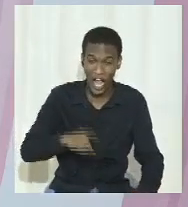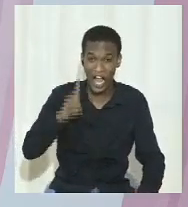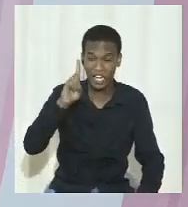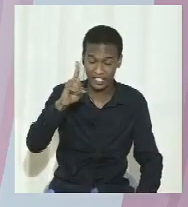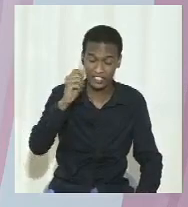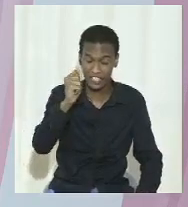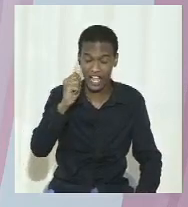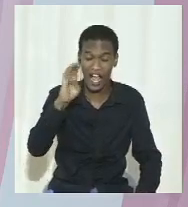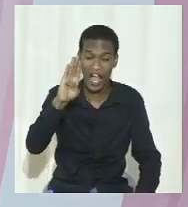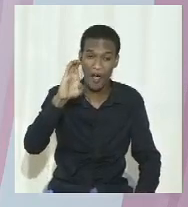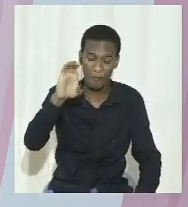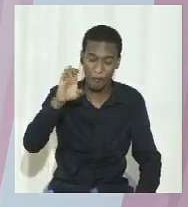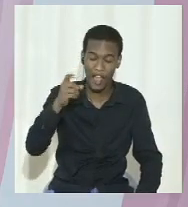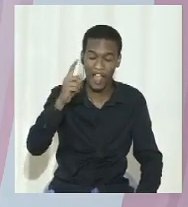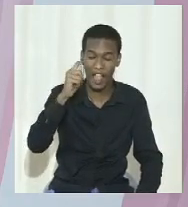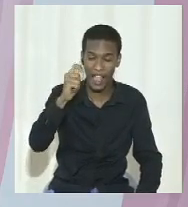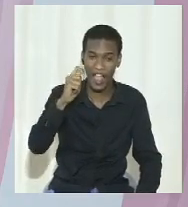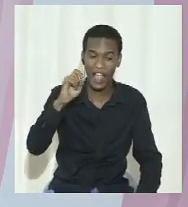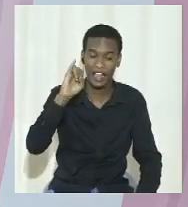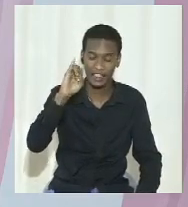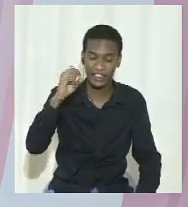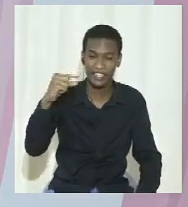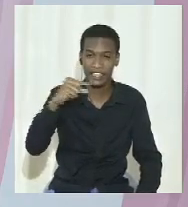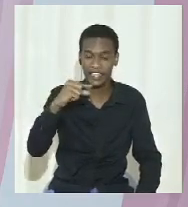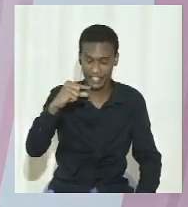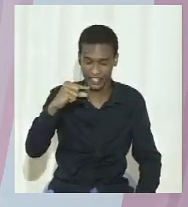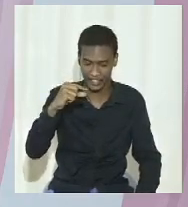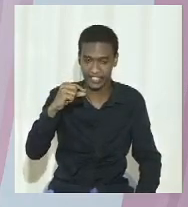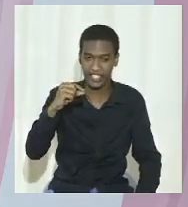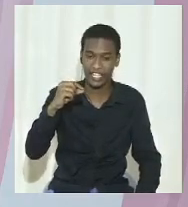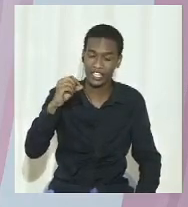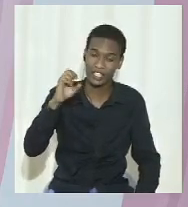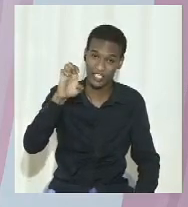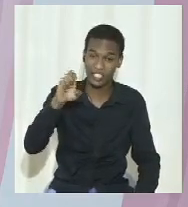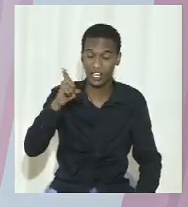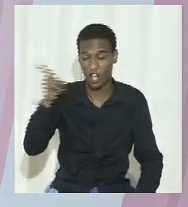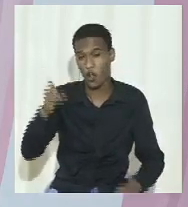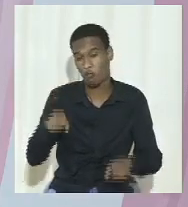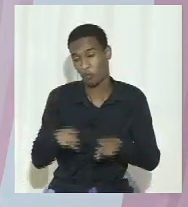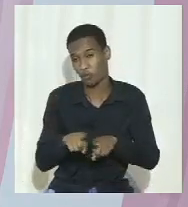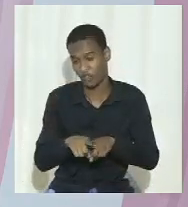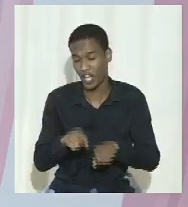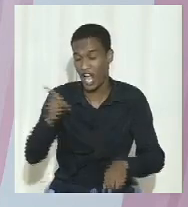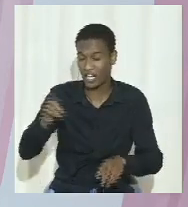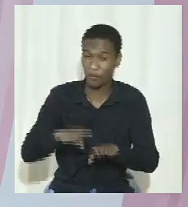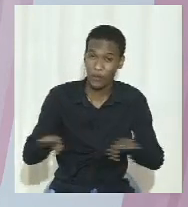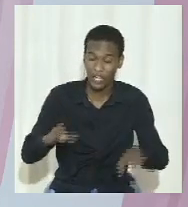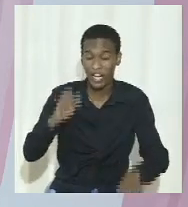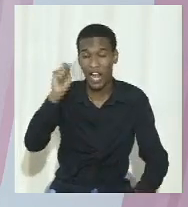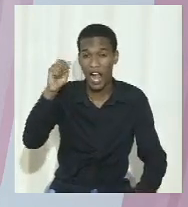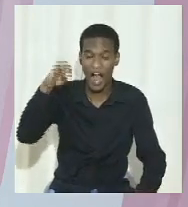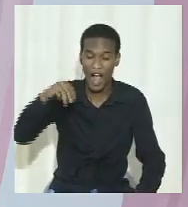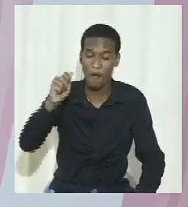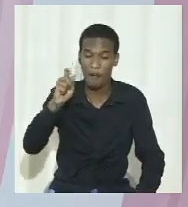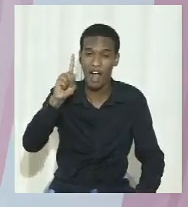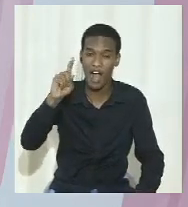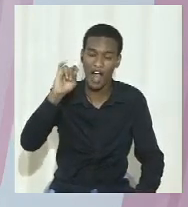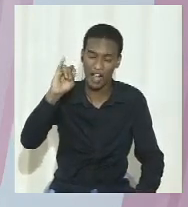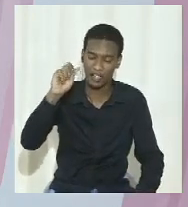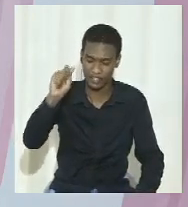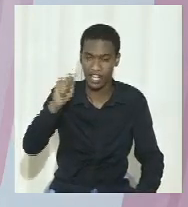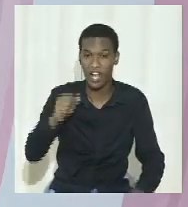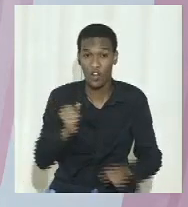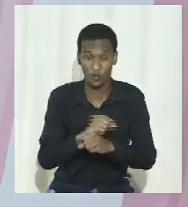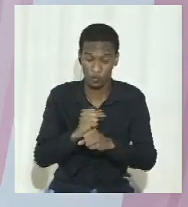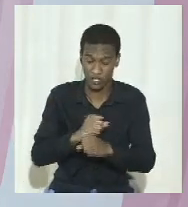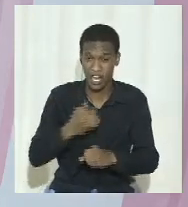ny anivon'ireny fitsaboana toeram-pitsaboany amadia ireny ary ny olona hafa koatra izay izay mitondra misy aretina